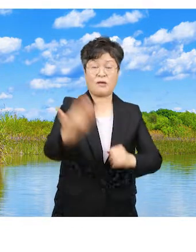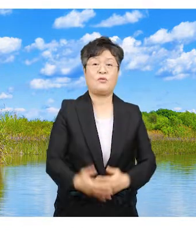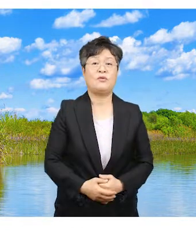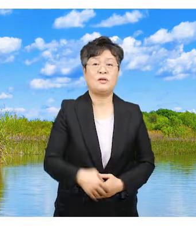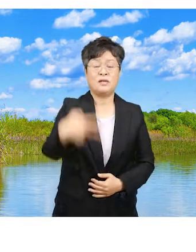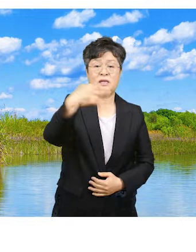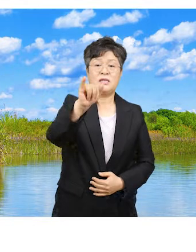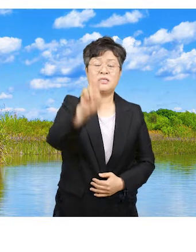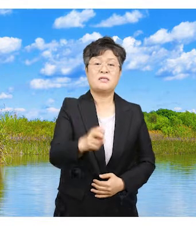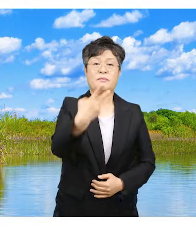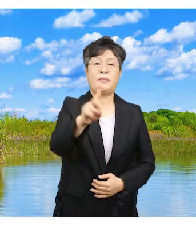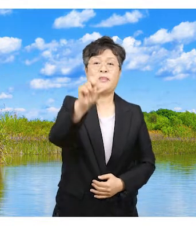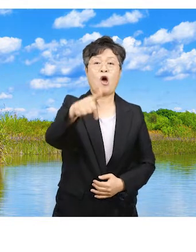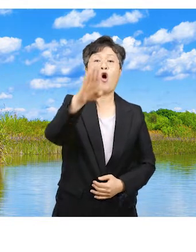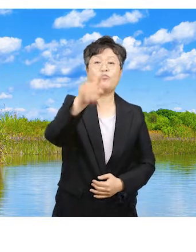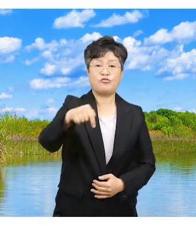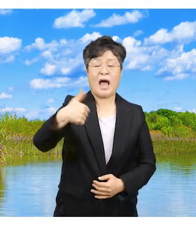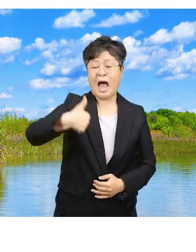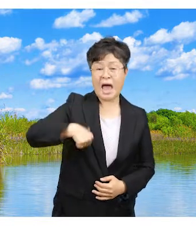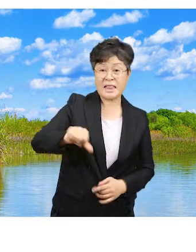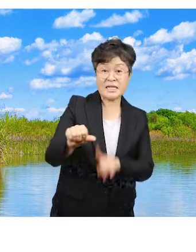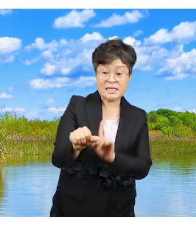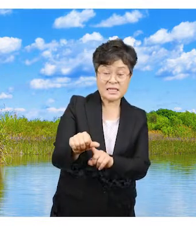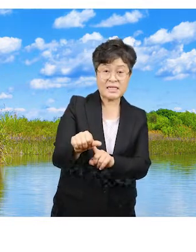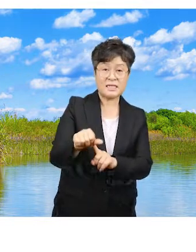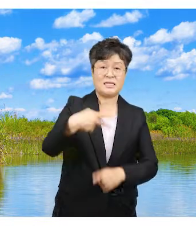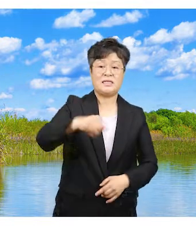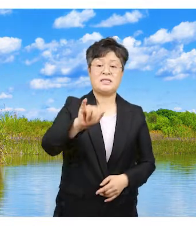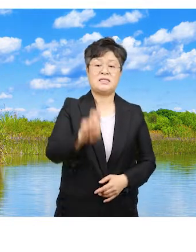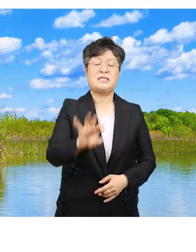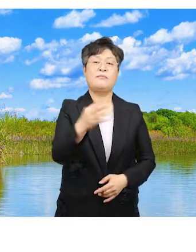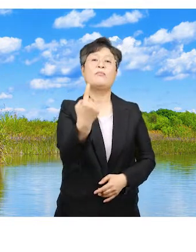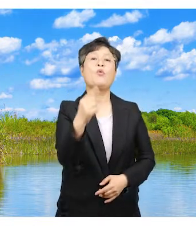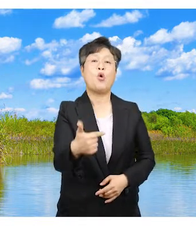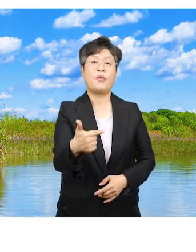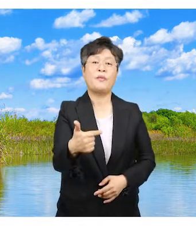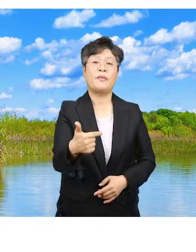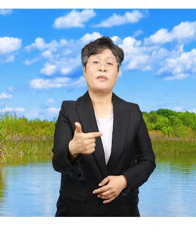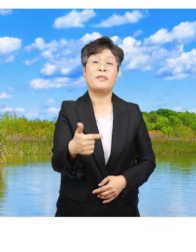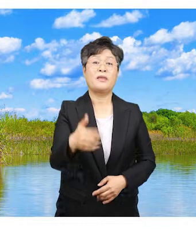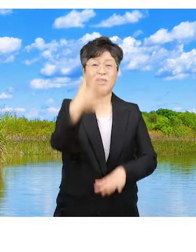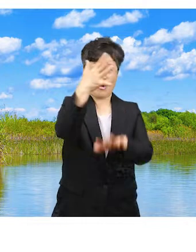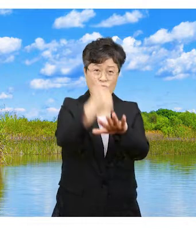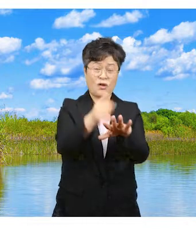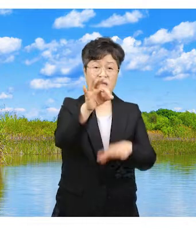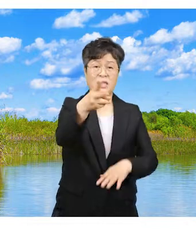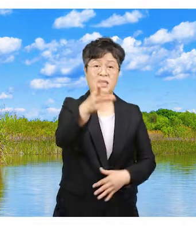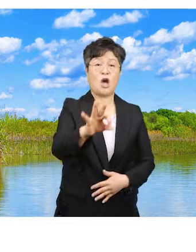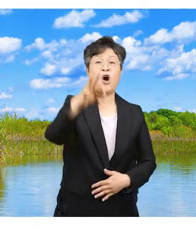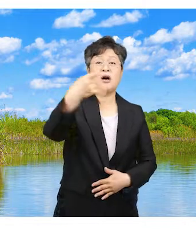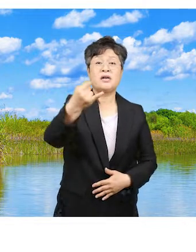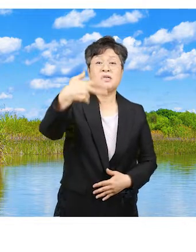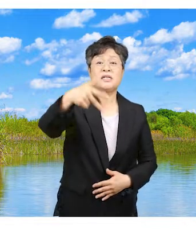심덕부의 아들이었던 시몬 선생이 바로 세종대왕의 장인이 됐고 영의정까지 승진을 하게 됩니다. 그러다가